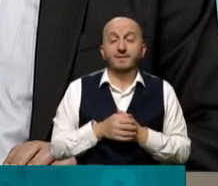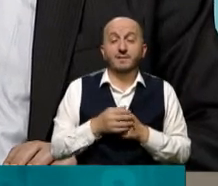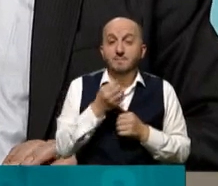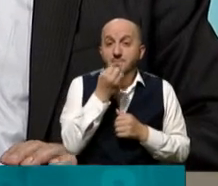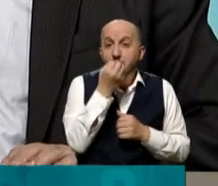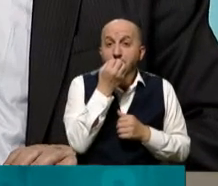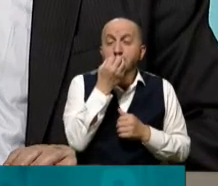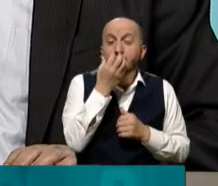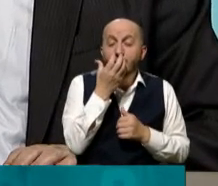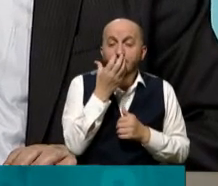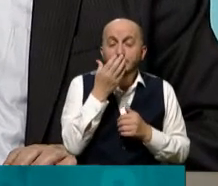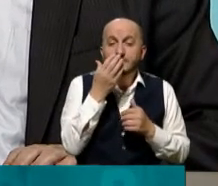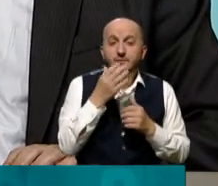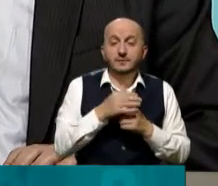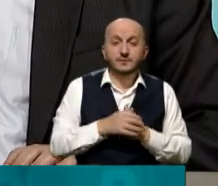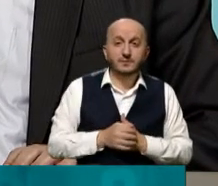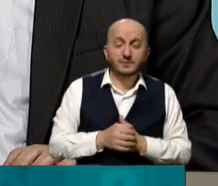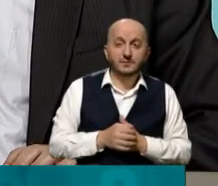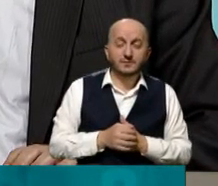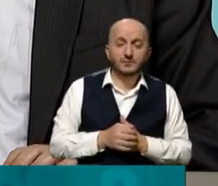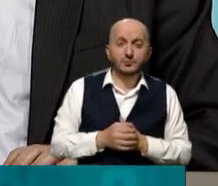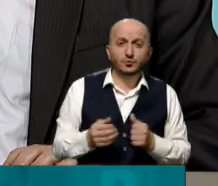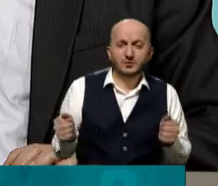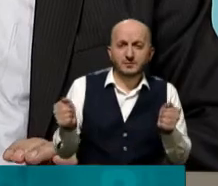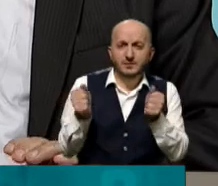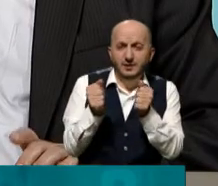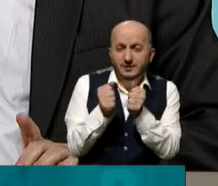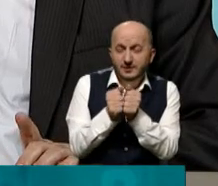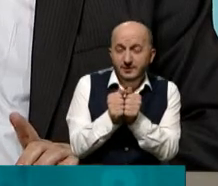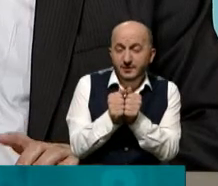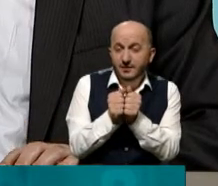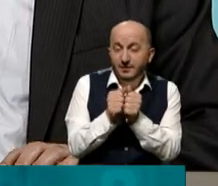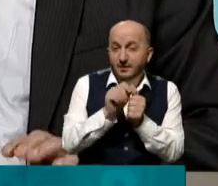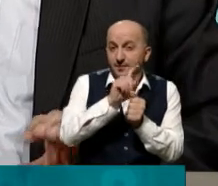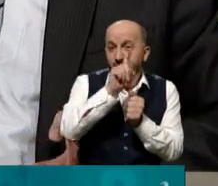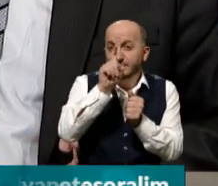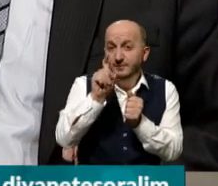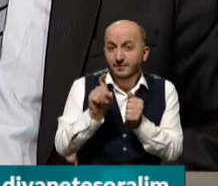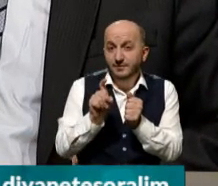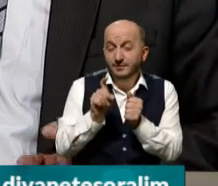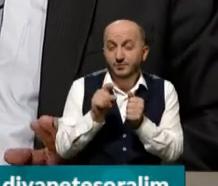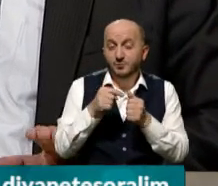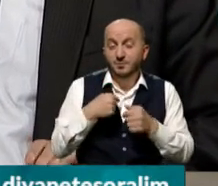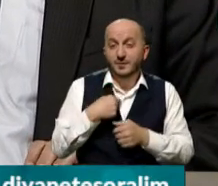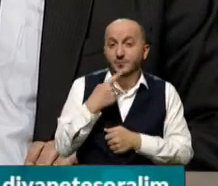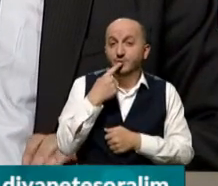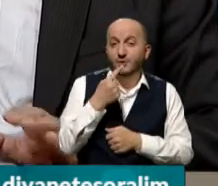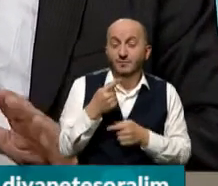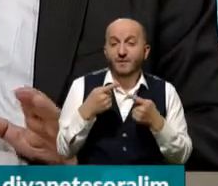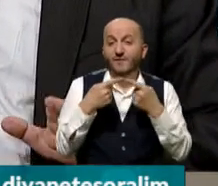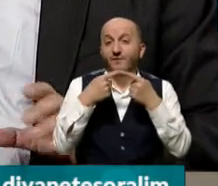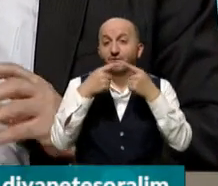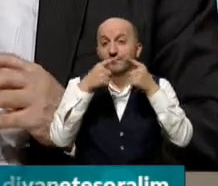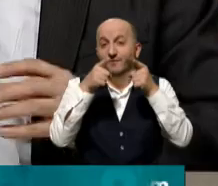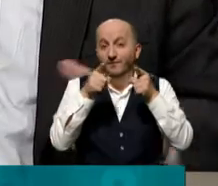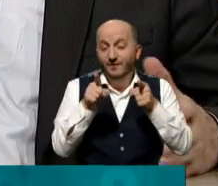bir geçiş güzergahıysa burası birleştirilebilir mi? Yani bu benim söylediğimden farklı bir durum. Yani burada